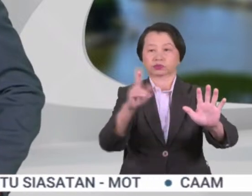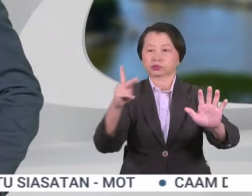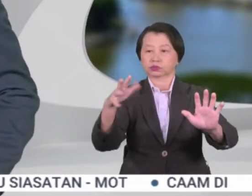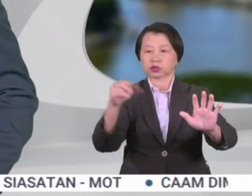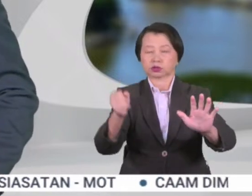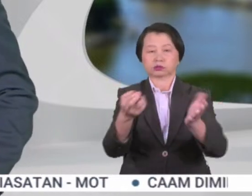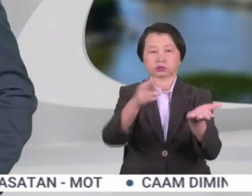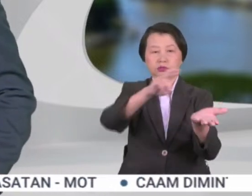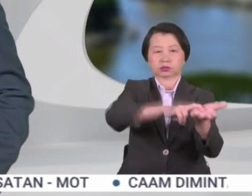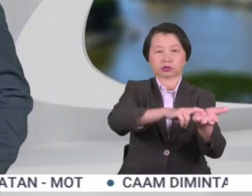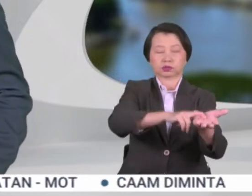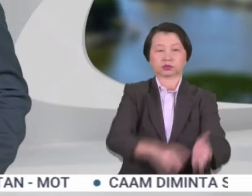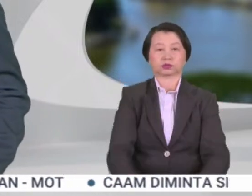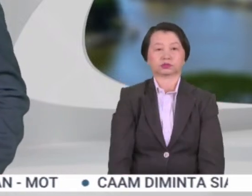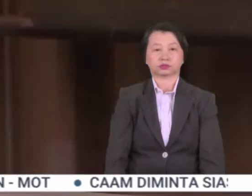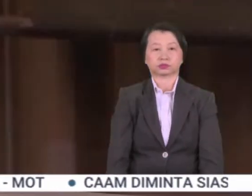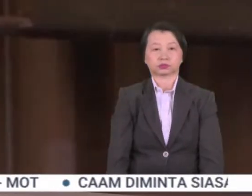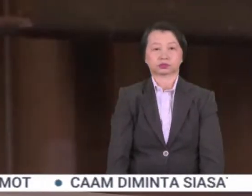kes